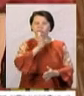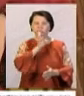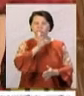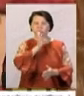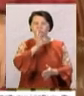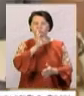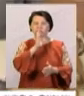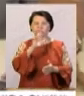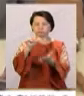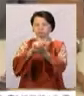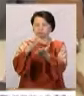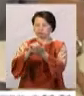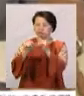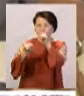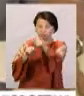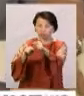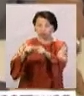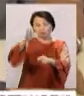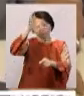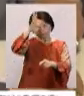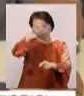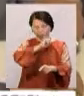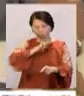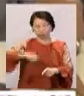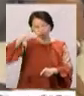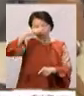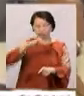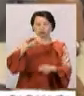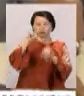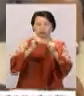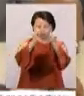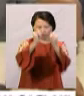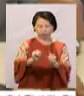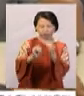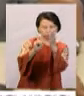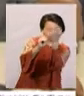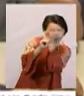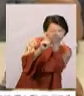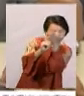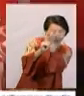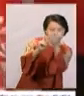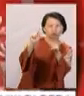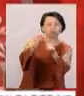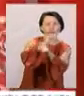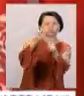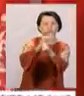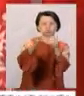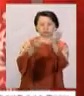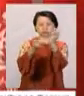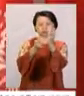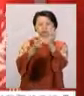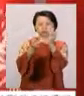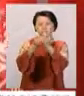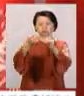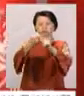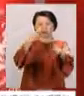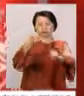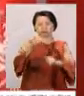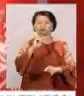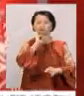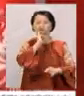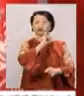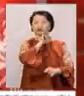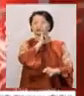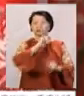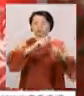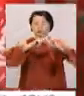sosial milik baginda dan ayahandanya diintip individu tertentu menggunakan teknologi buatan Israel. Bagaimanapun,